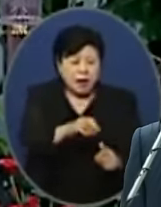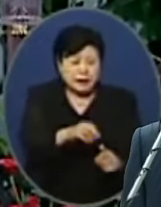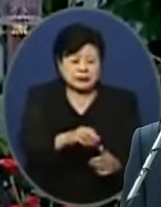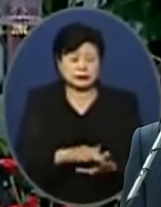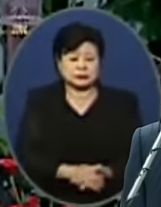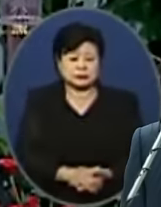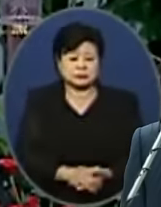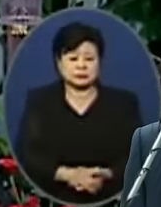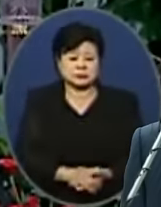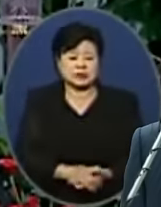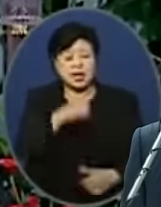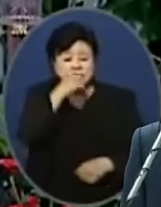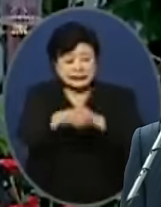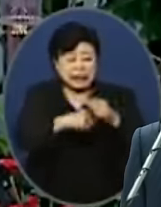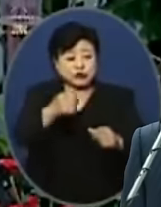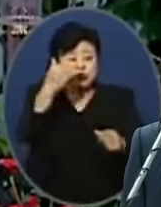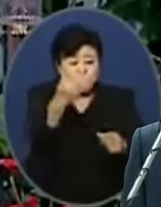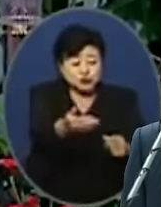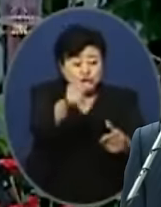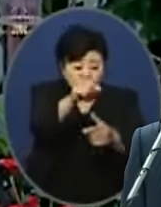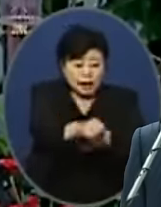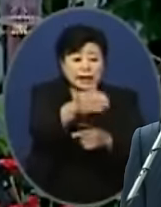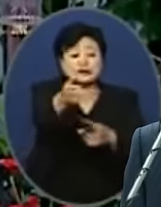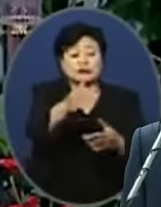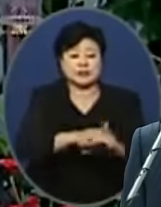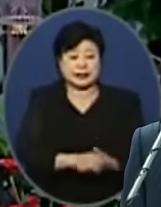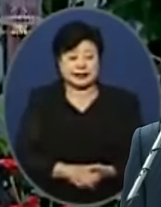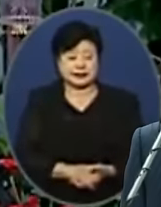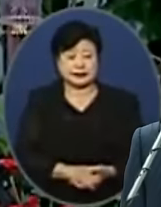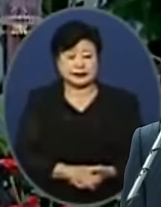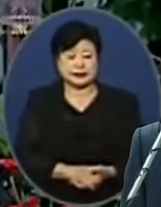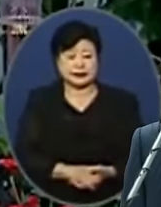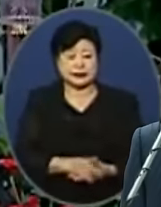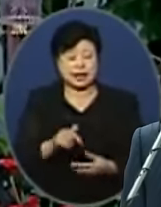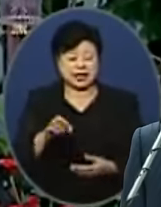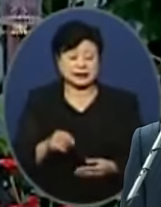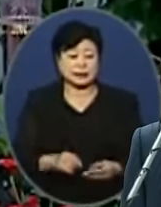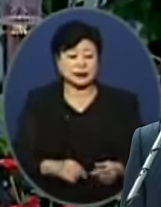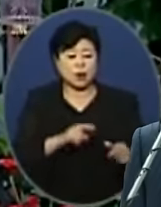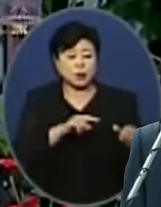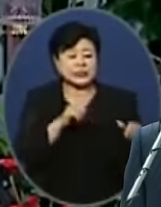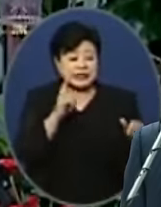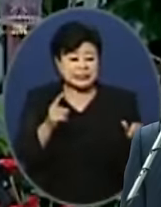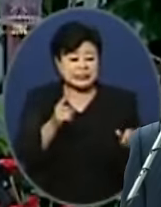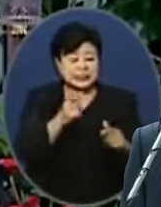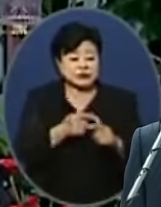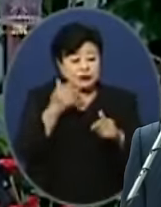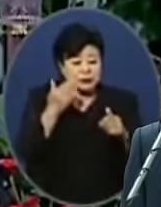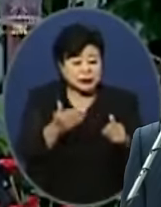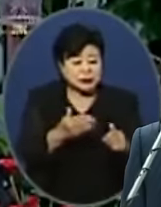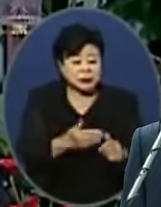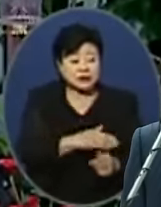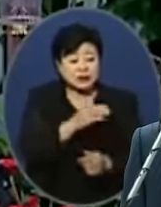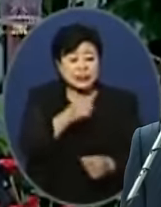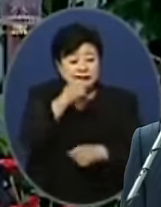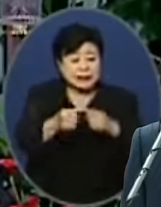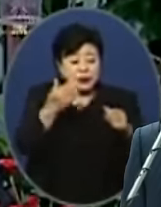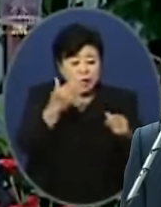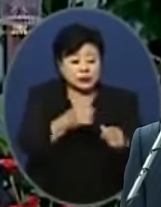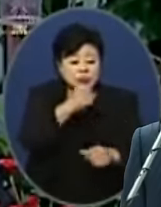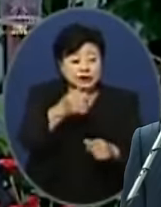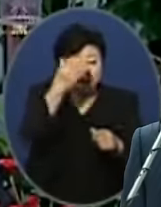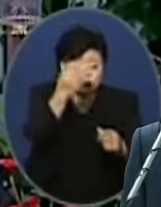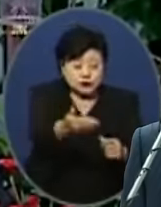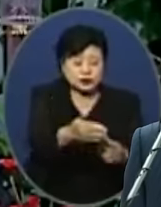억압에서 자유를 허락해 주시는 것입니다. 갈라디아서 5장 1절에 그리스도께서 우리를 자유롭게